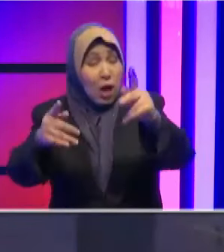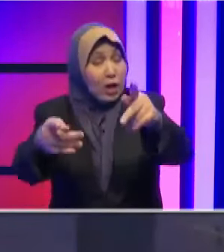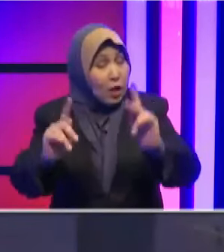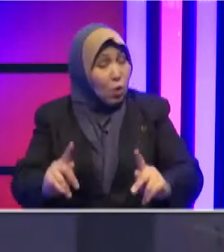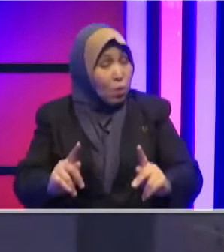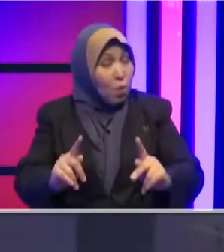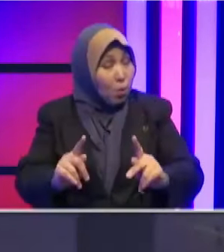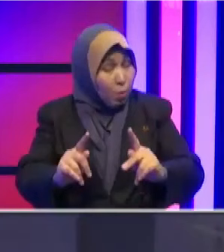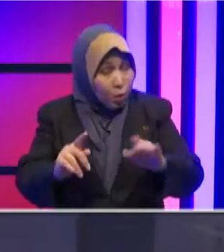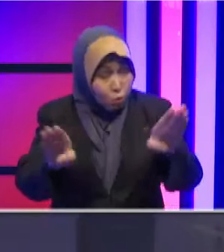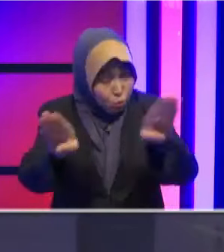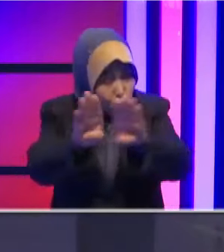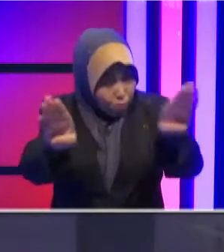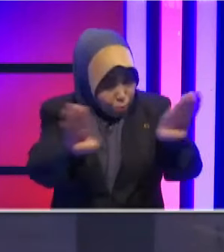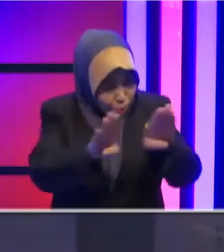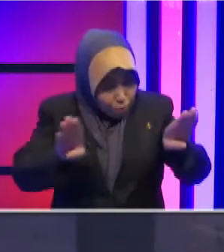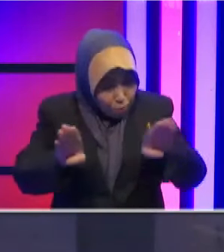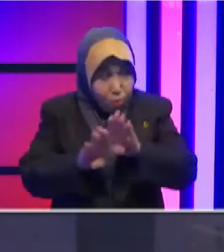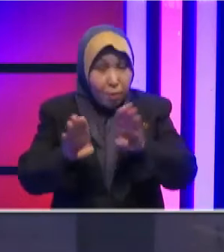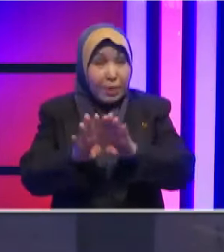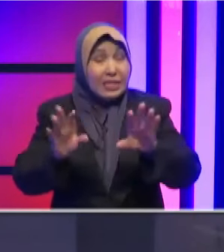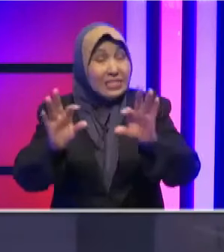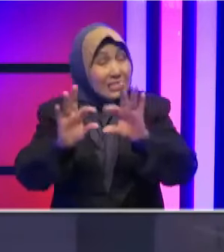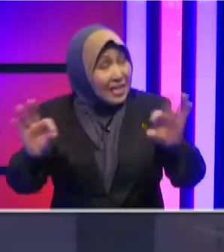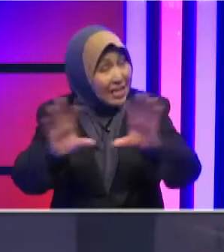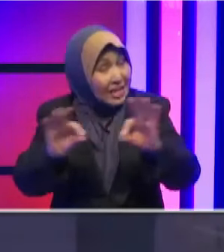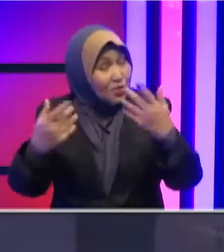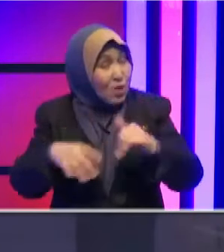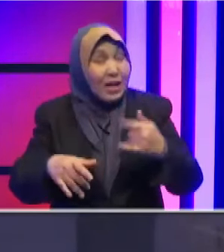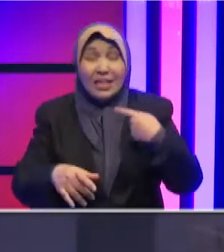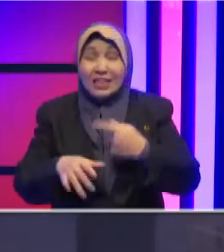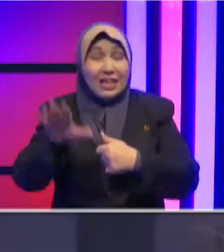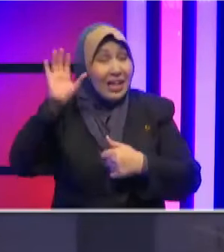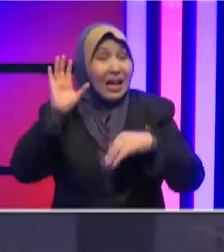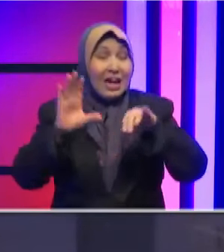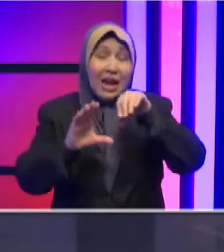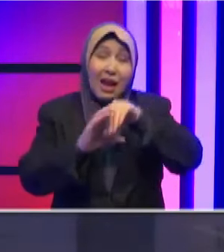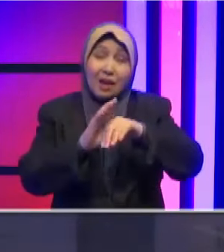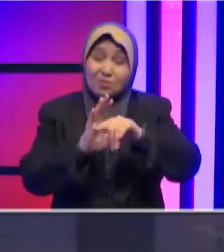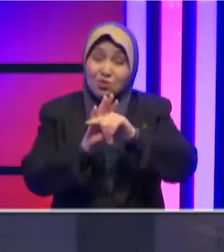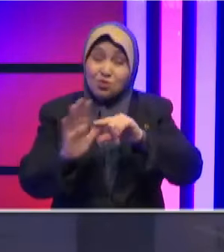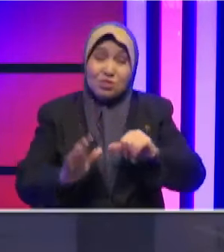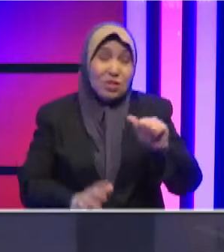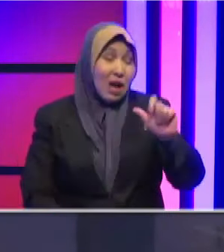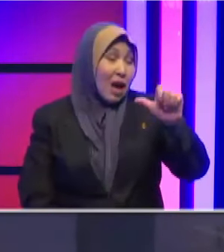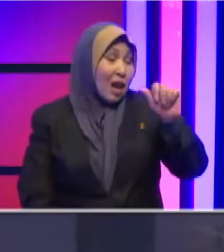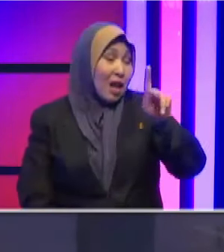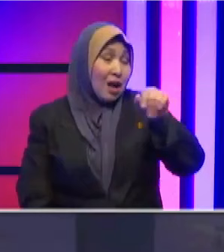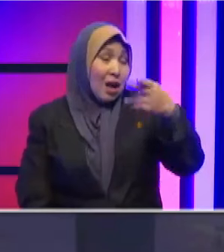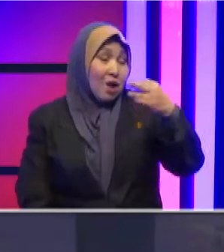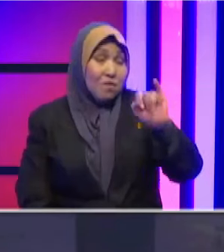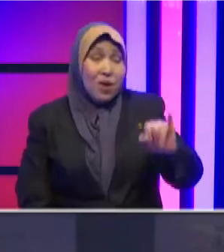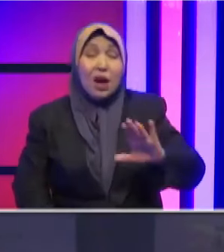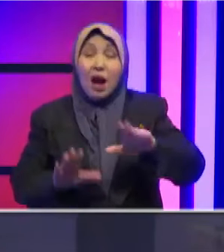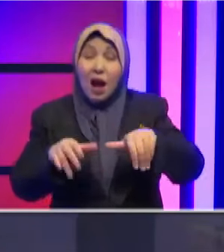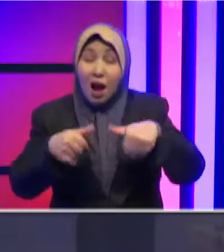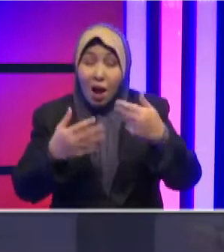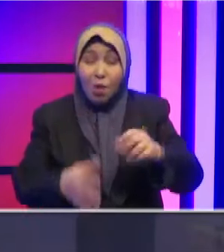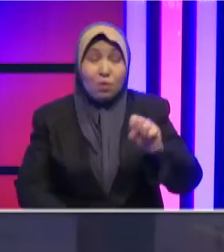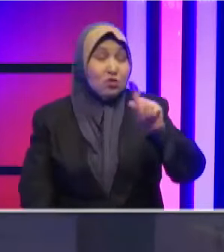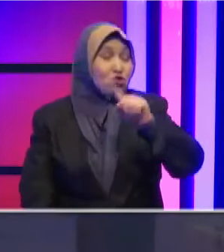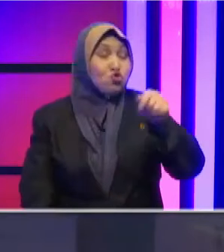di dinding oleh Zulkarnain kisah ini sudah kita dengar dalam surah al-kahfi Bagaimana Zulkarnain